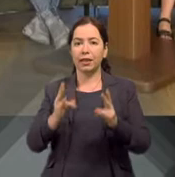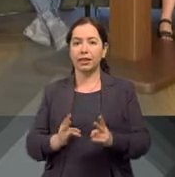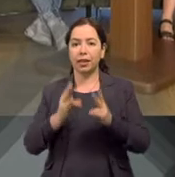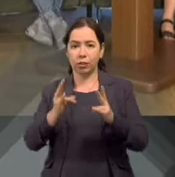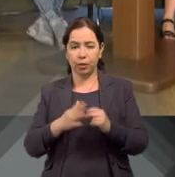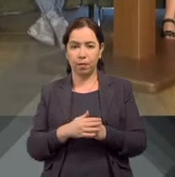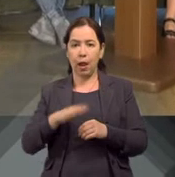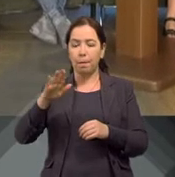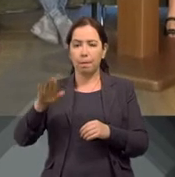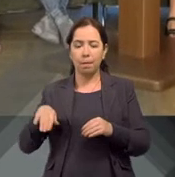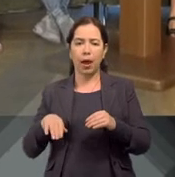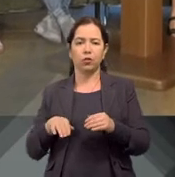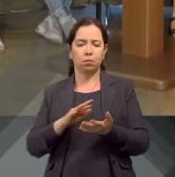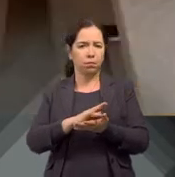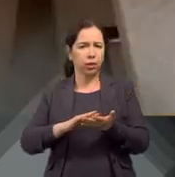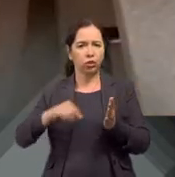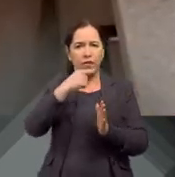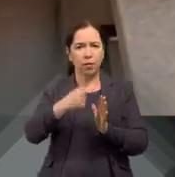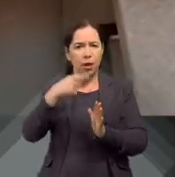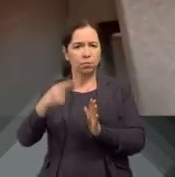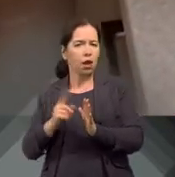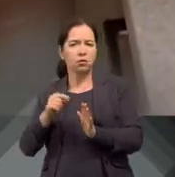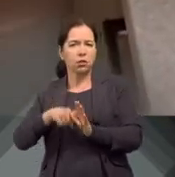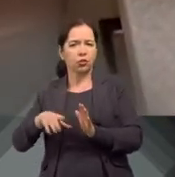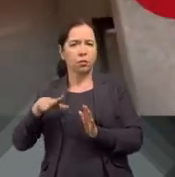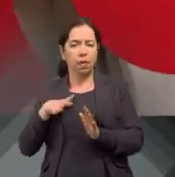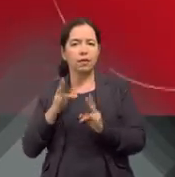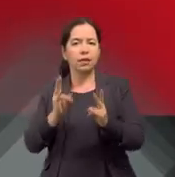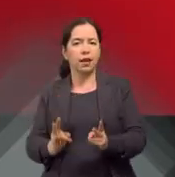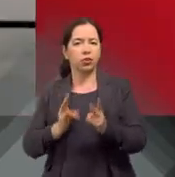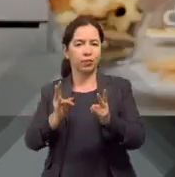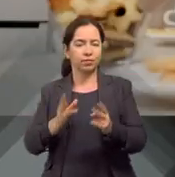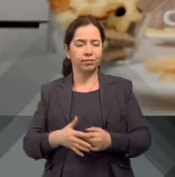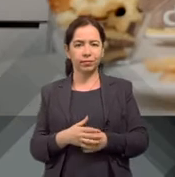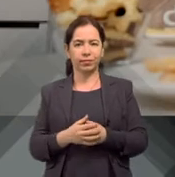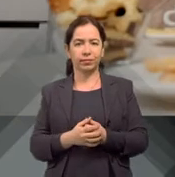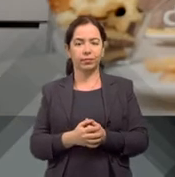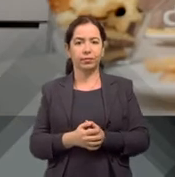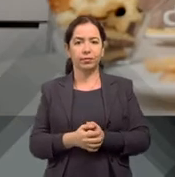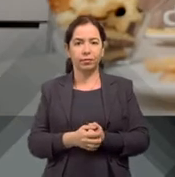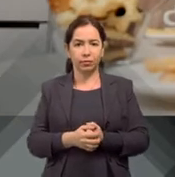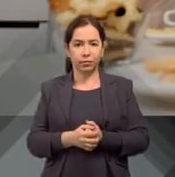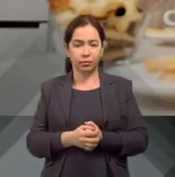начинаются огромные вопросы. Что это значит быть нежным? Что значит быть нежным?